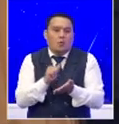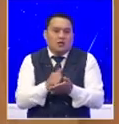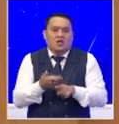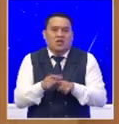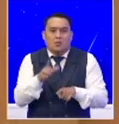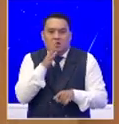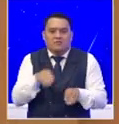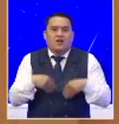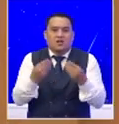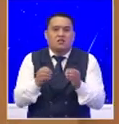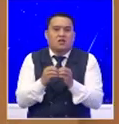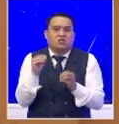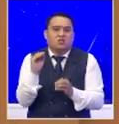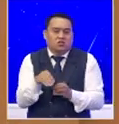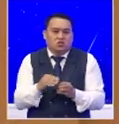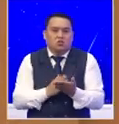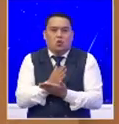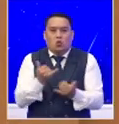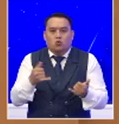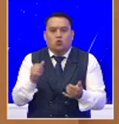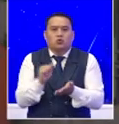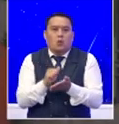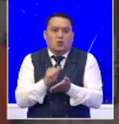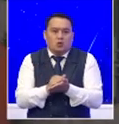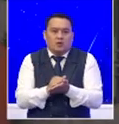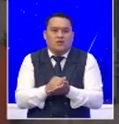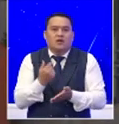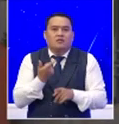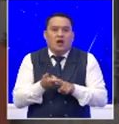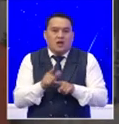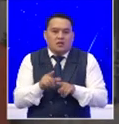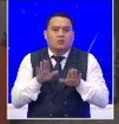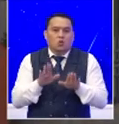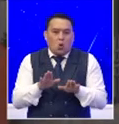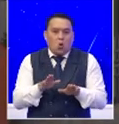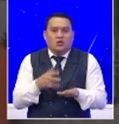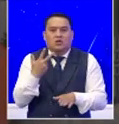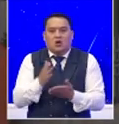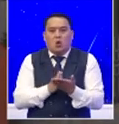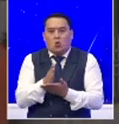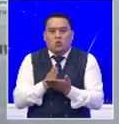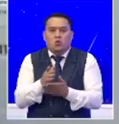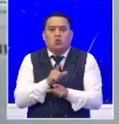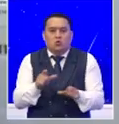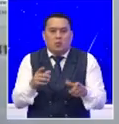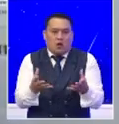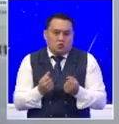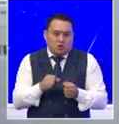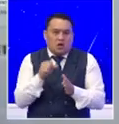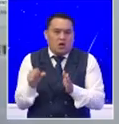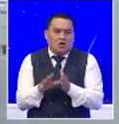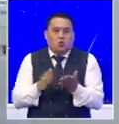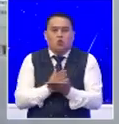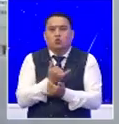это время было выдано более 10 тысяч госуслуг на бумажных носителях. При этом только 3 категории граждан смогут получать